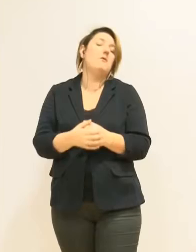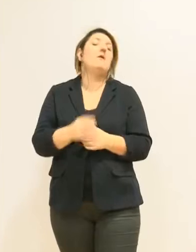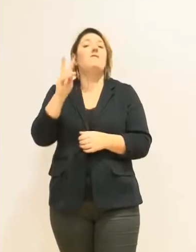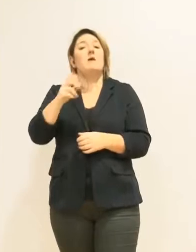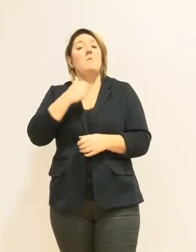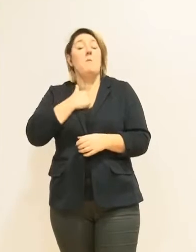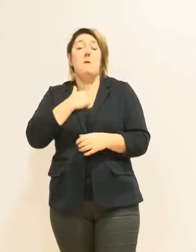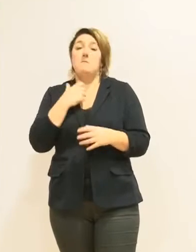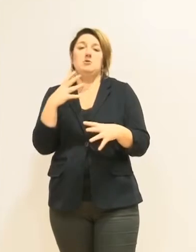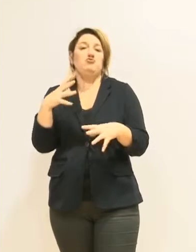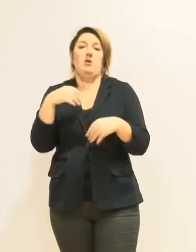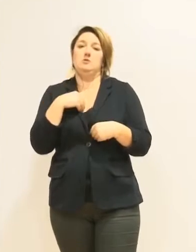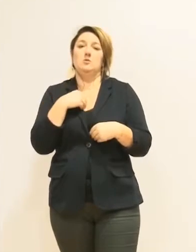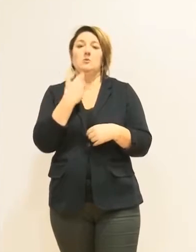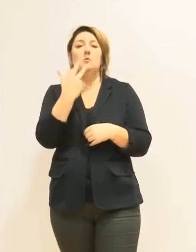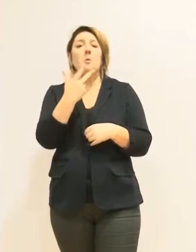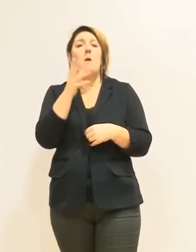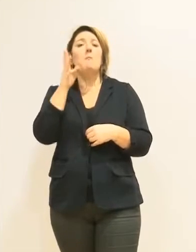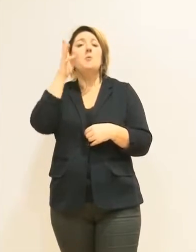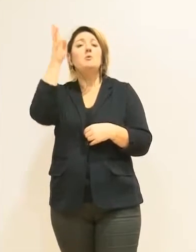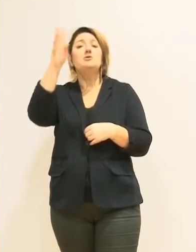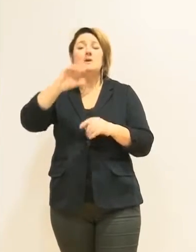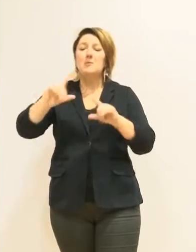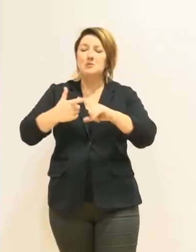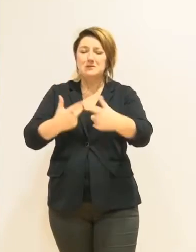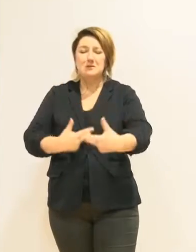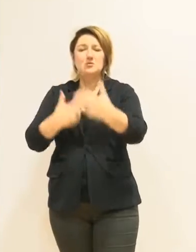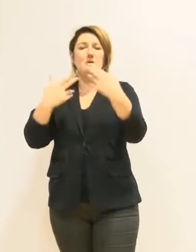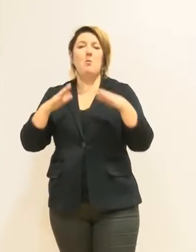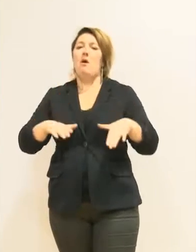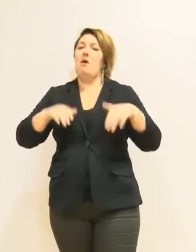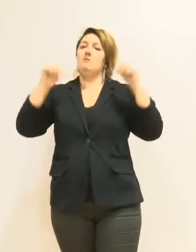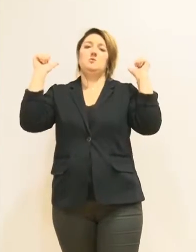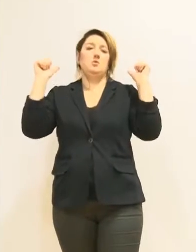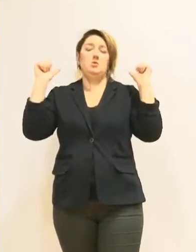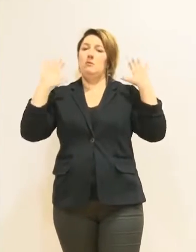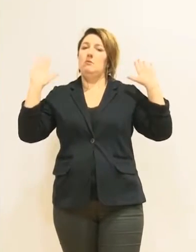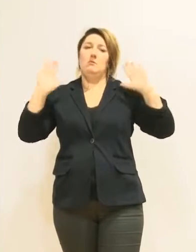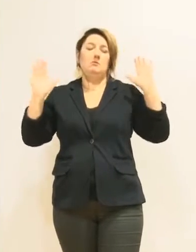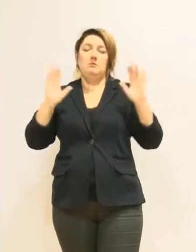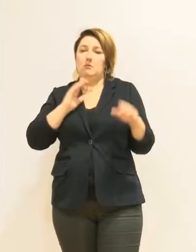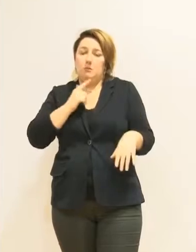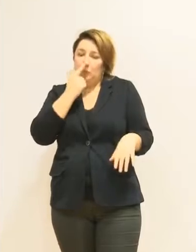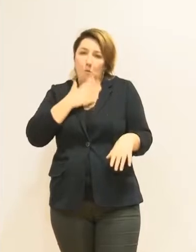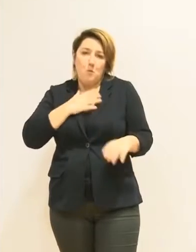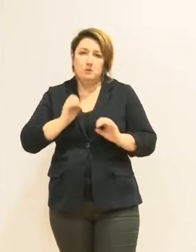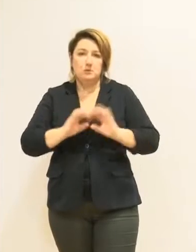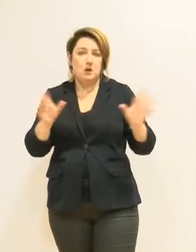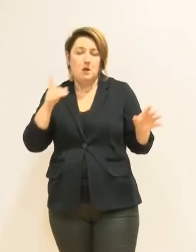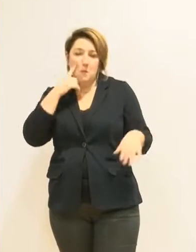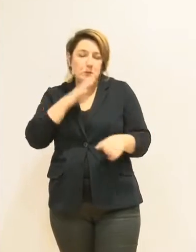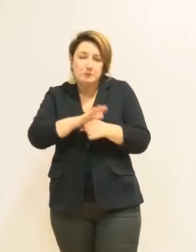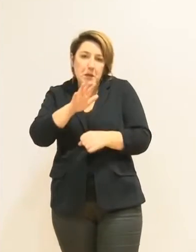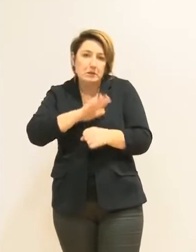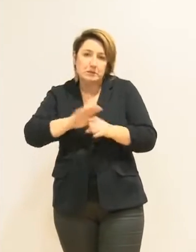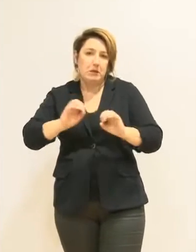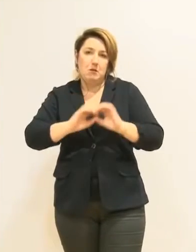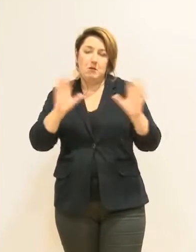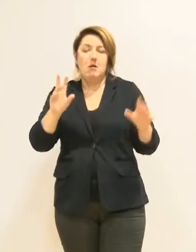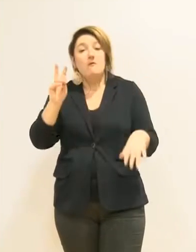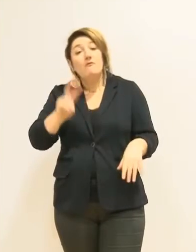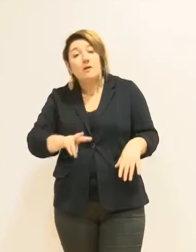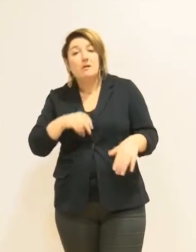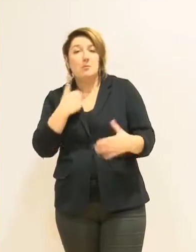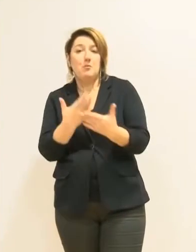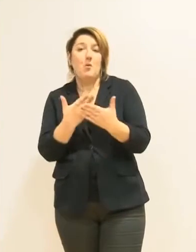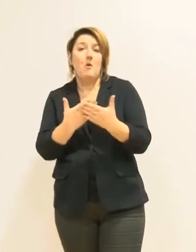de m'être abstenu sur ces 3 projets durant le 2e jury au regard de ce que je viens d'énoncer plus haut. Preuve en est, le courrier